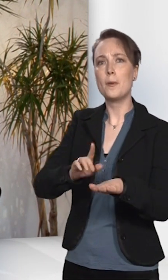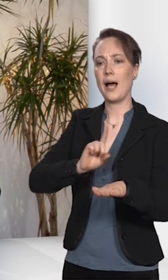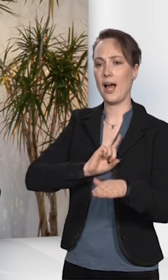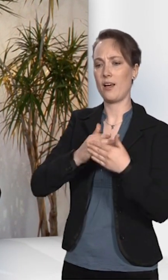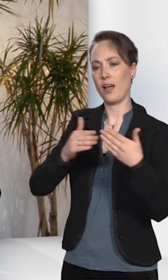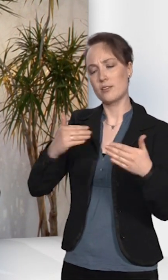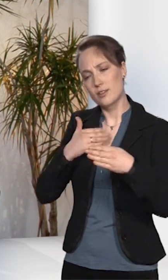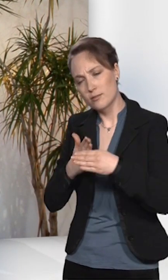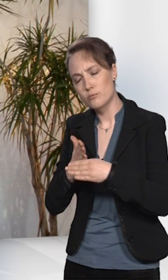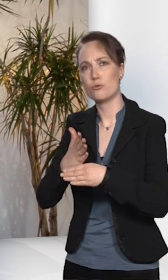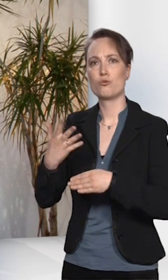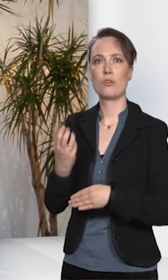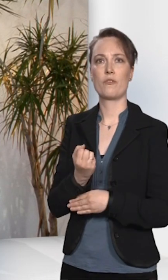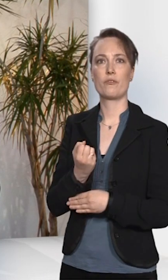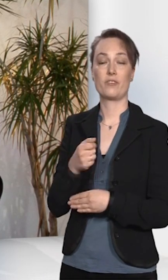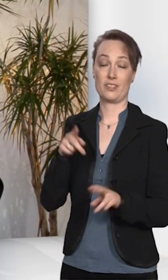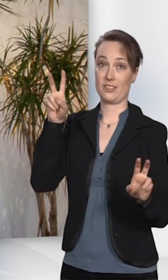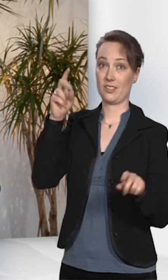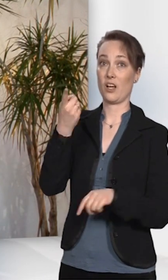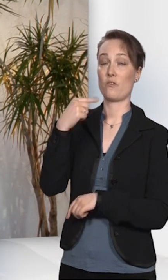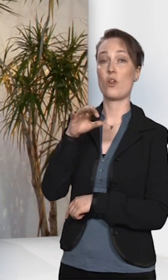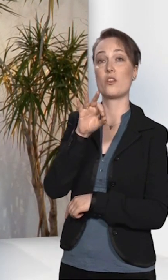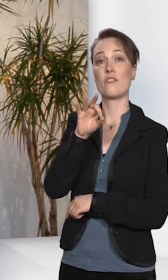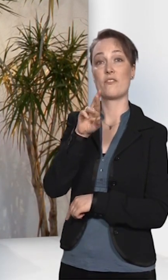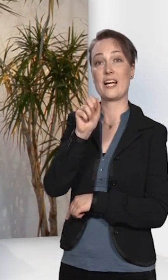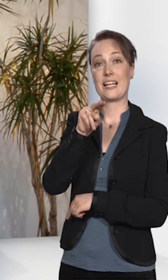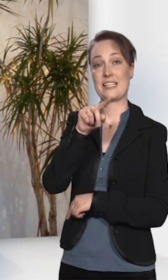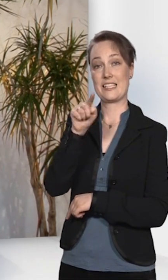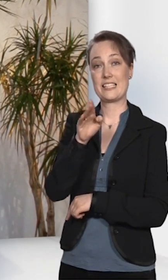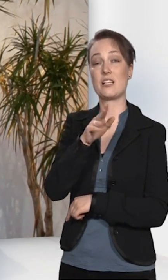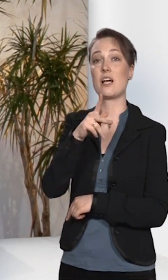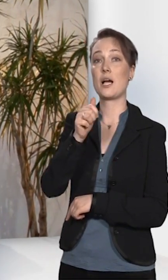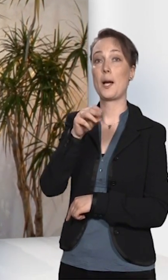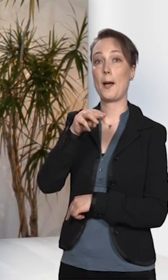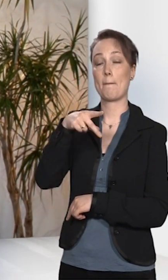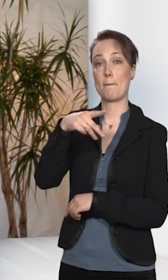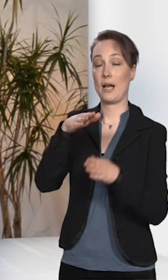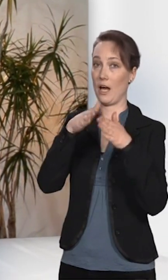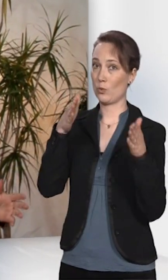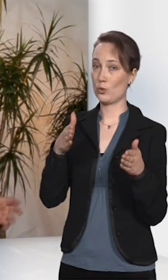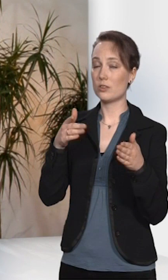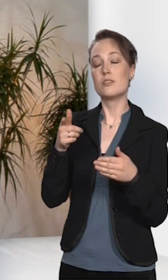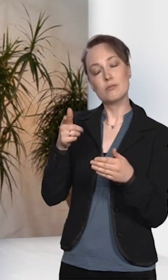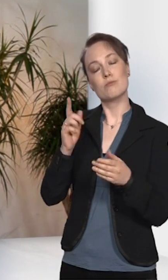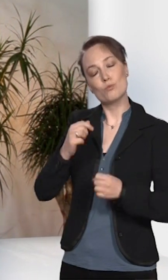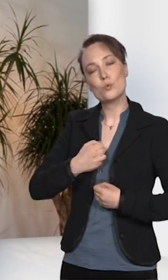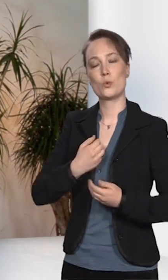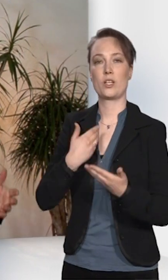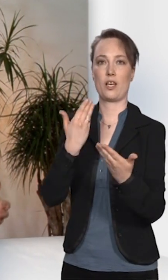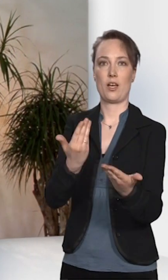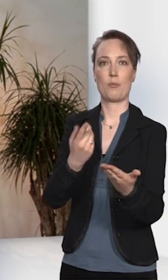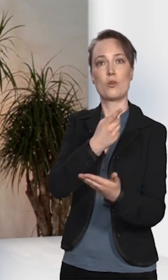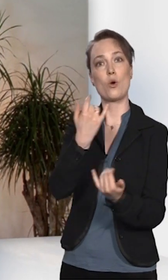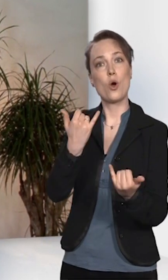eigenen Grenzen hinaus. Dieses Zitat von Franz Kamphaus soll Sie ermutigen. Machen Sie sich heute in